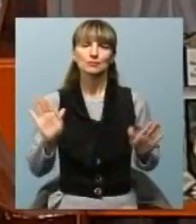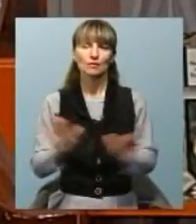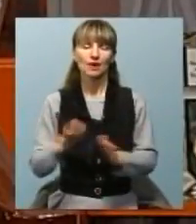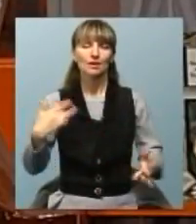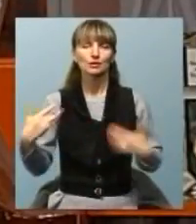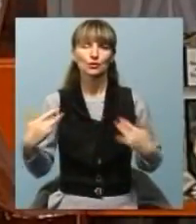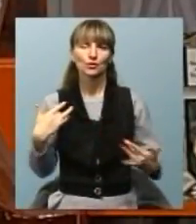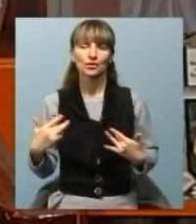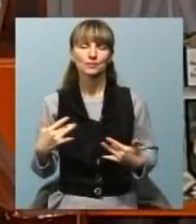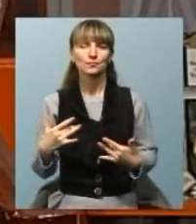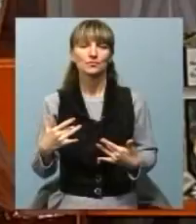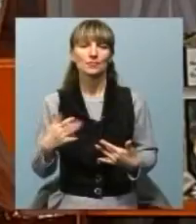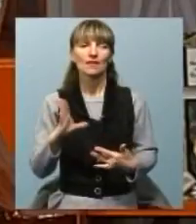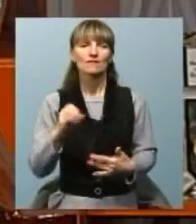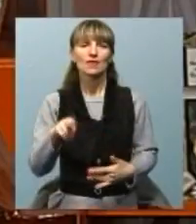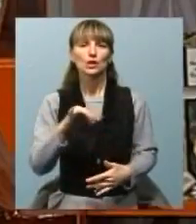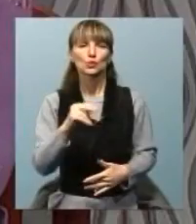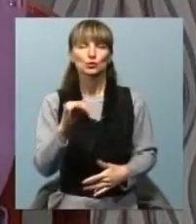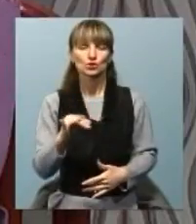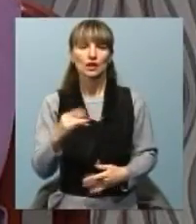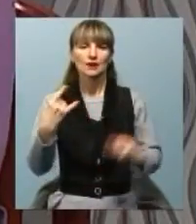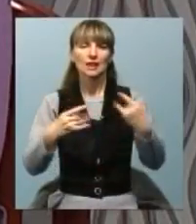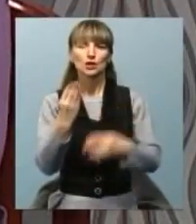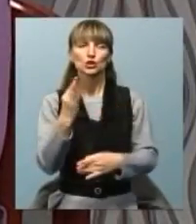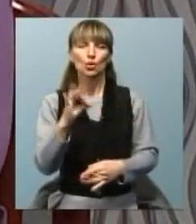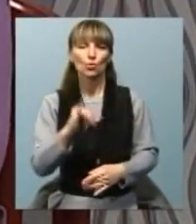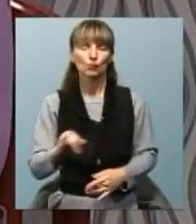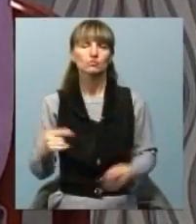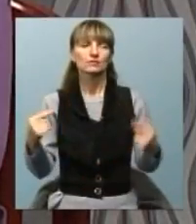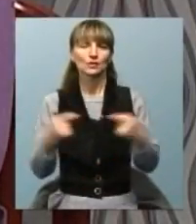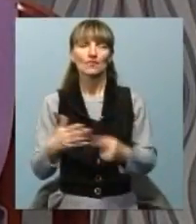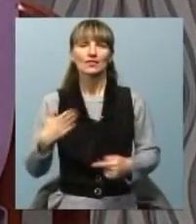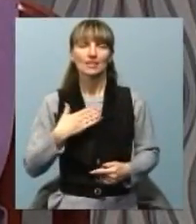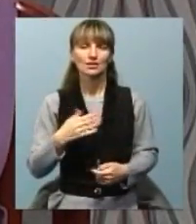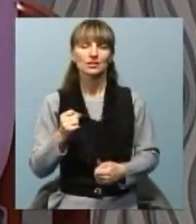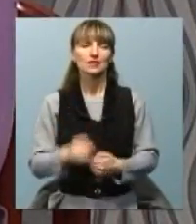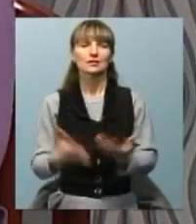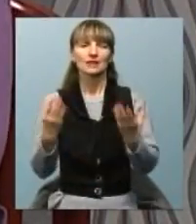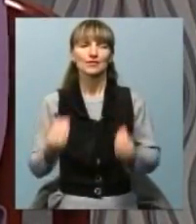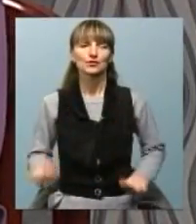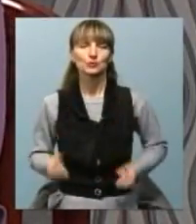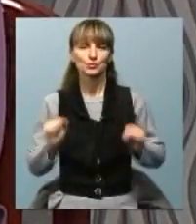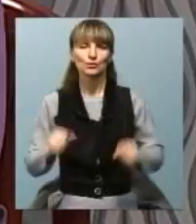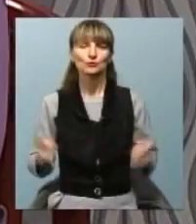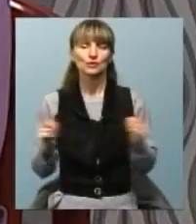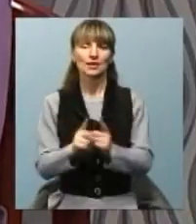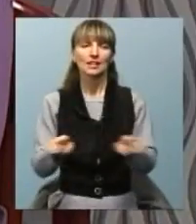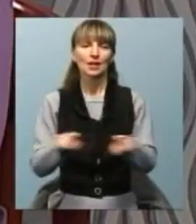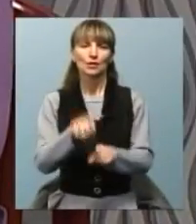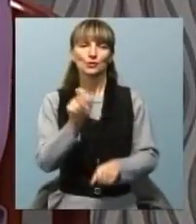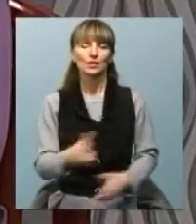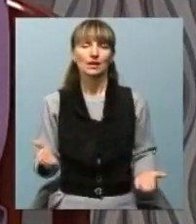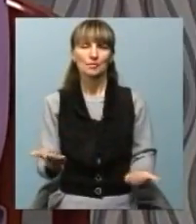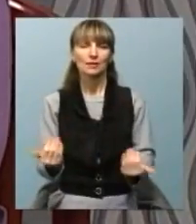актори, ведучі телешоу. Так, цілком вірно. І навіть у нашому повсякденному житті ми можемо зустріти таку людину,